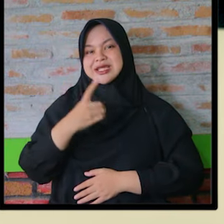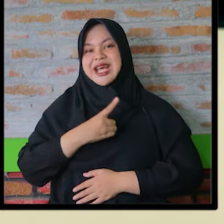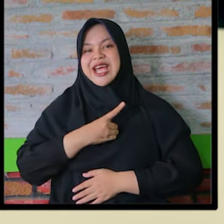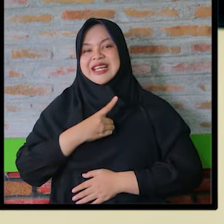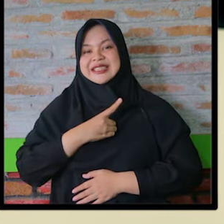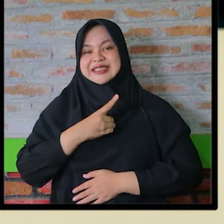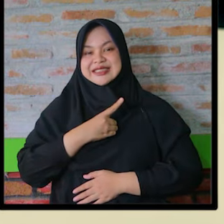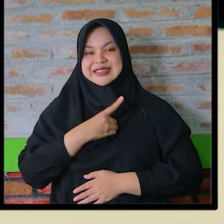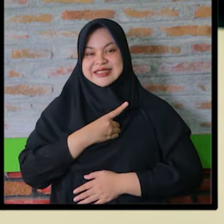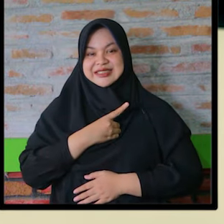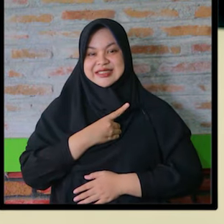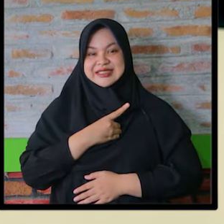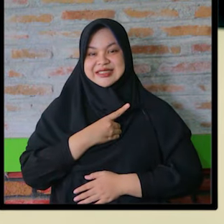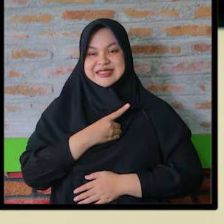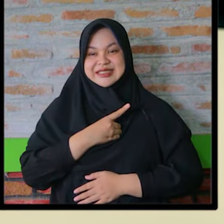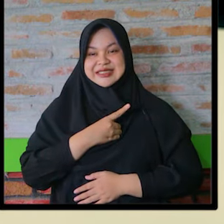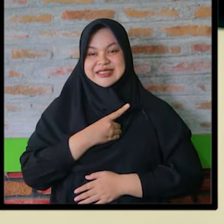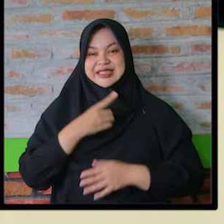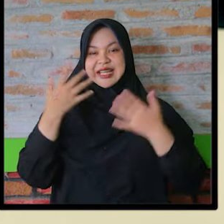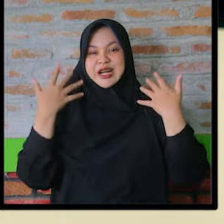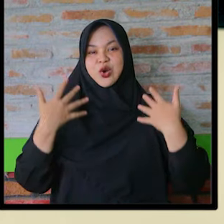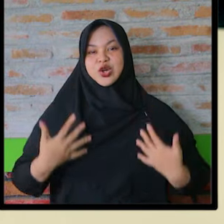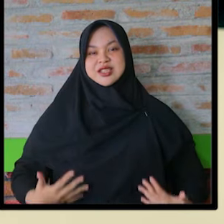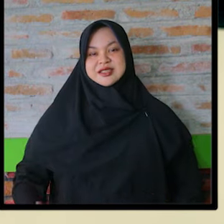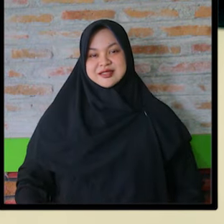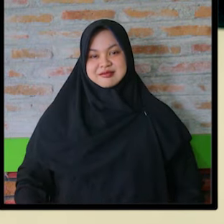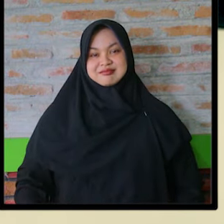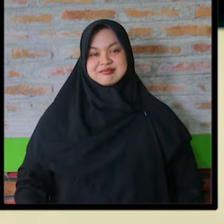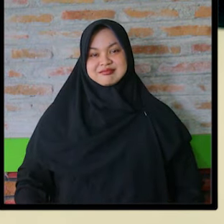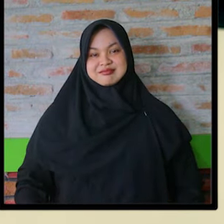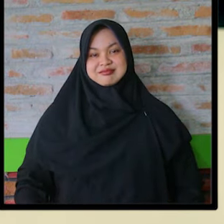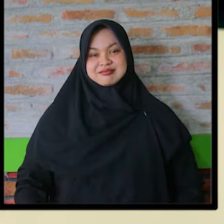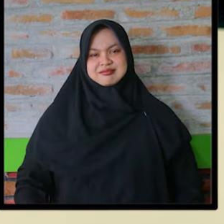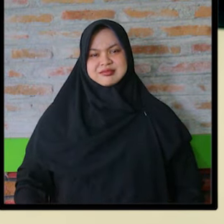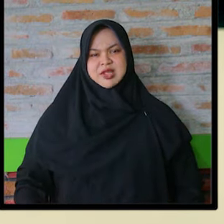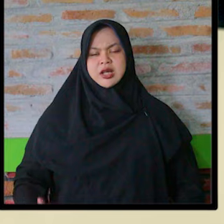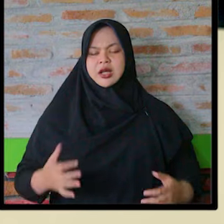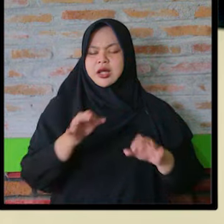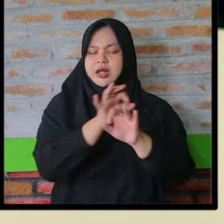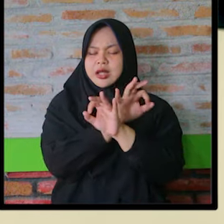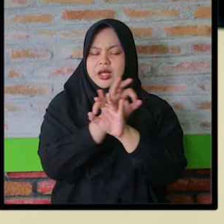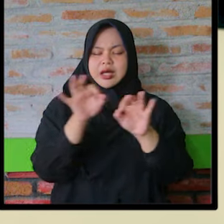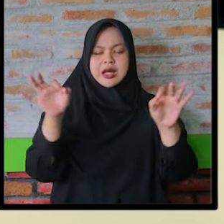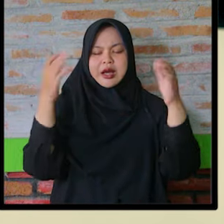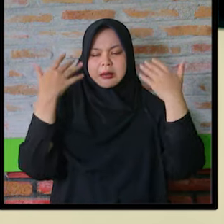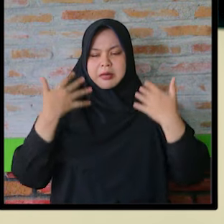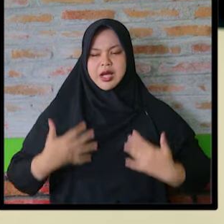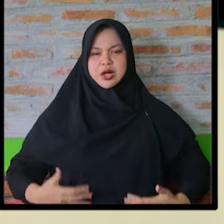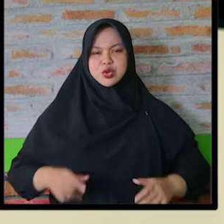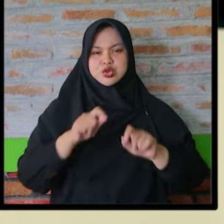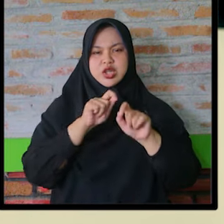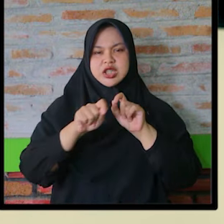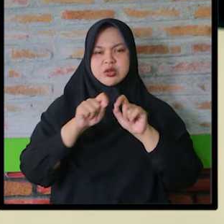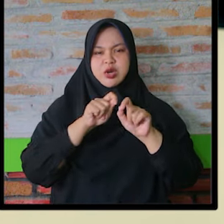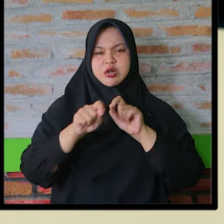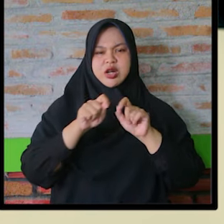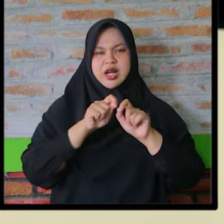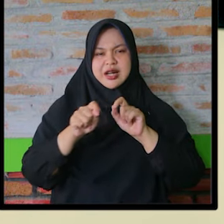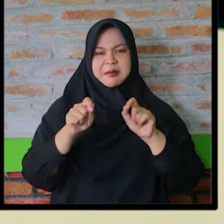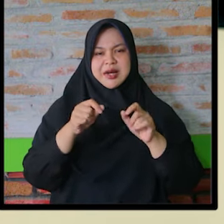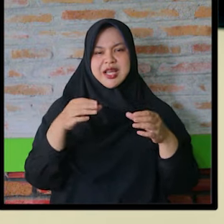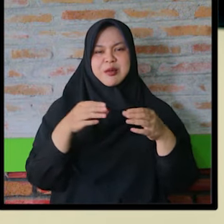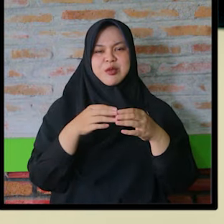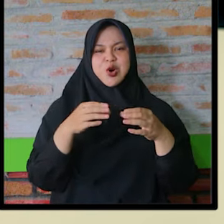yang EE kondisinya ya bahwa tidak ada manusia yang diciptakan sebagai produk gagal